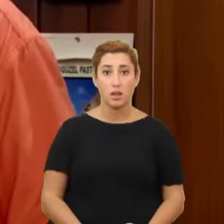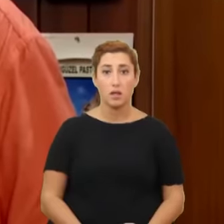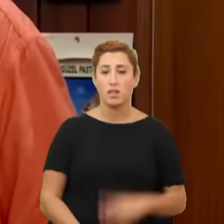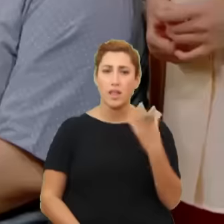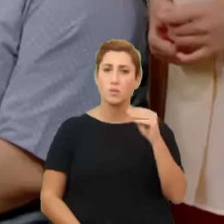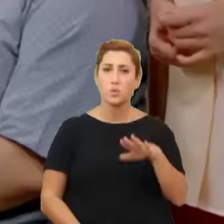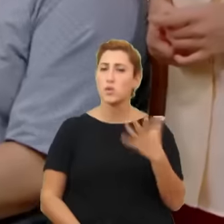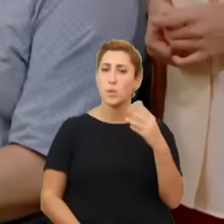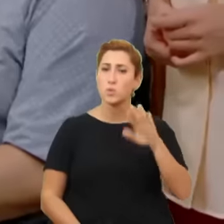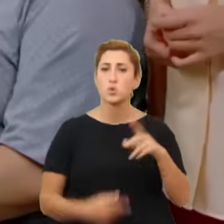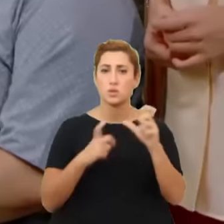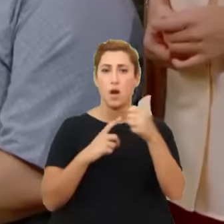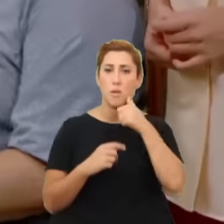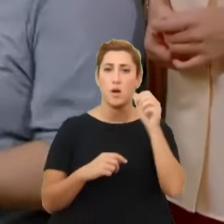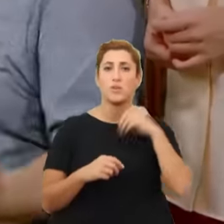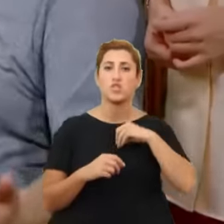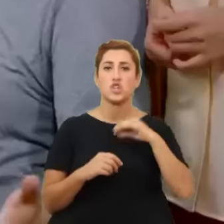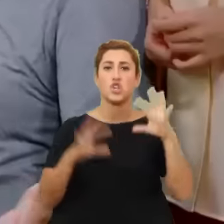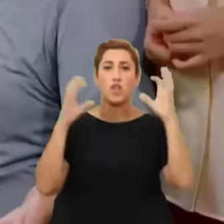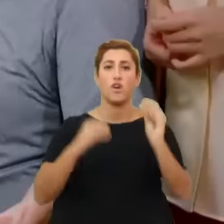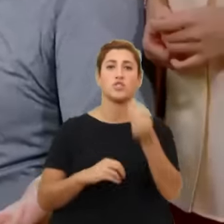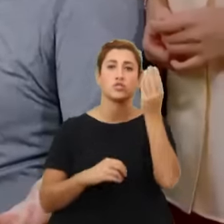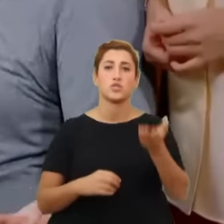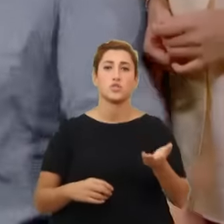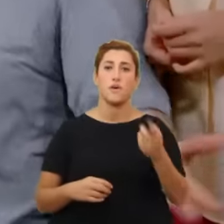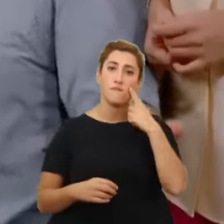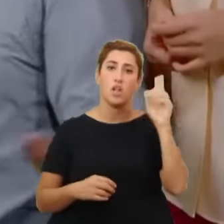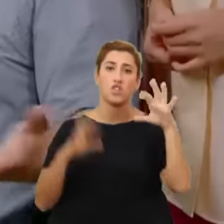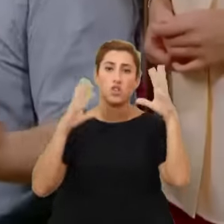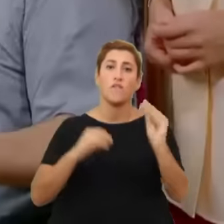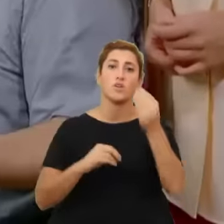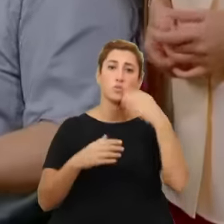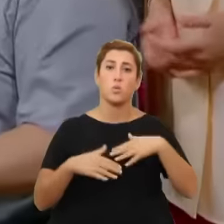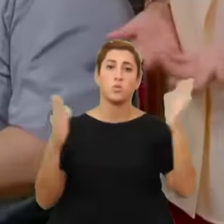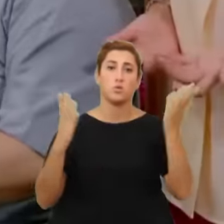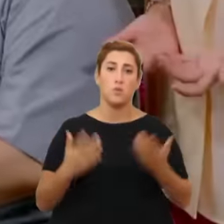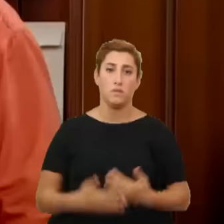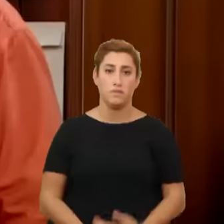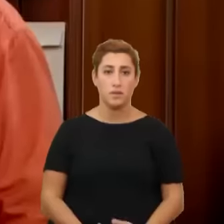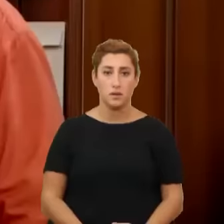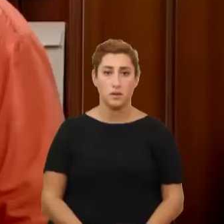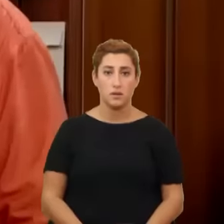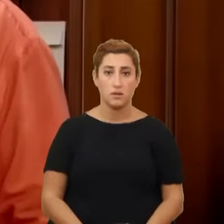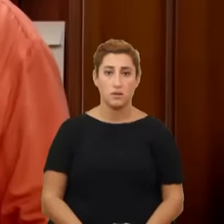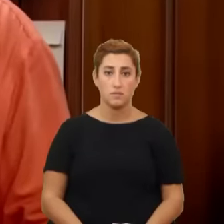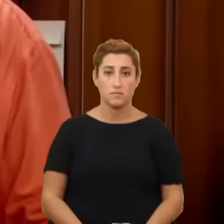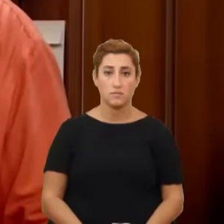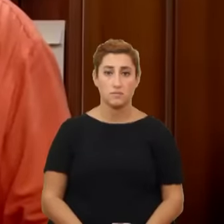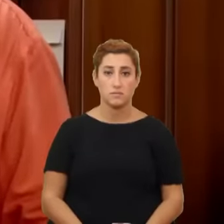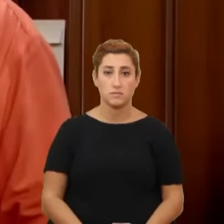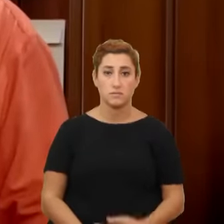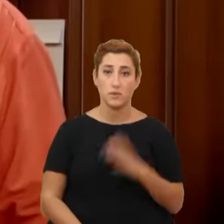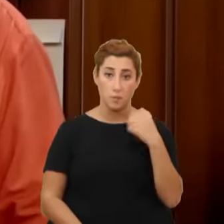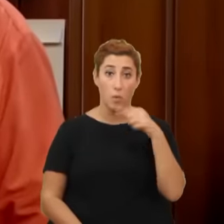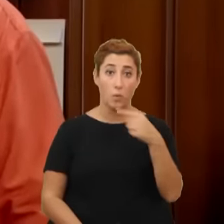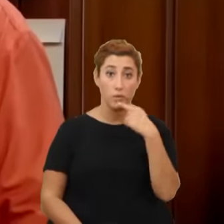Vallahi ne çocuğu ya? Ne çocuğu Sami abi? İçinden resmen canavar çıktı. Vallahi canavar çıktı kocaman. Evet.